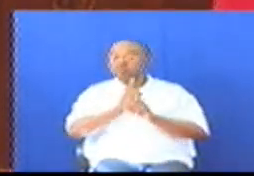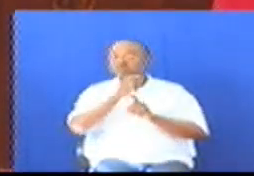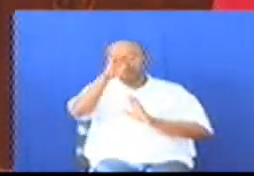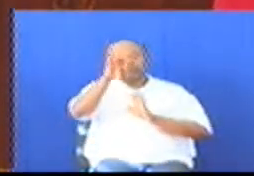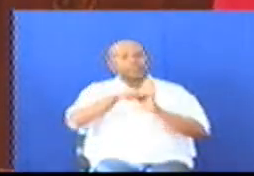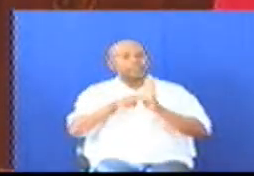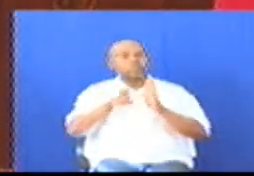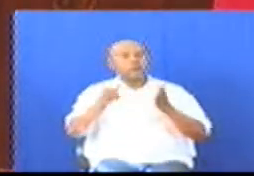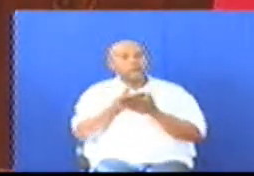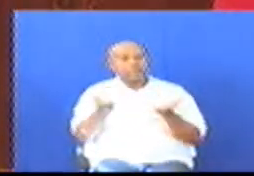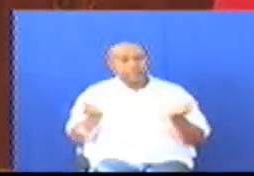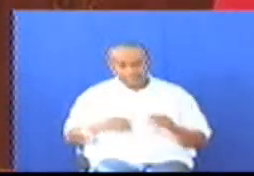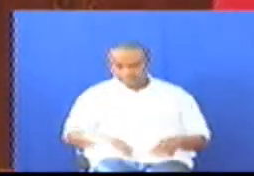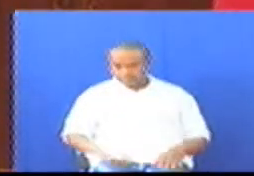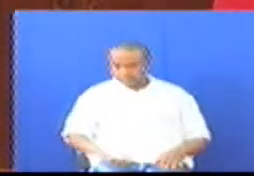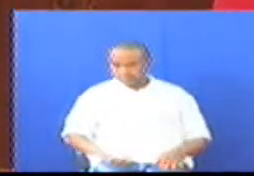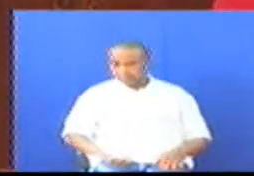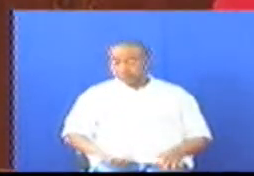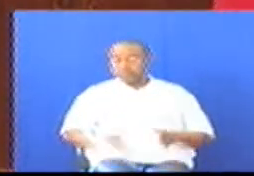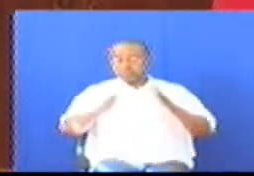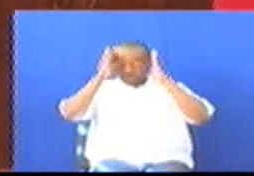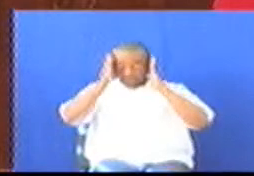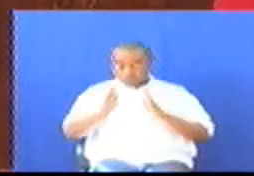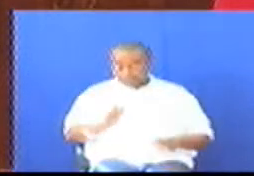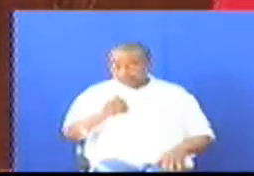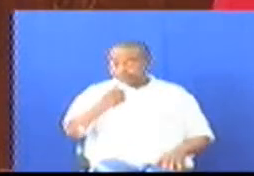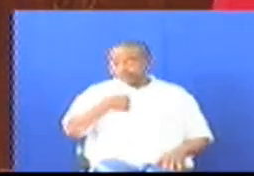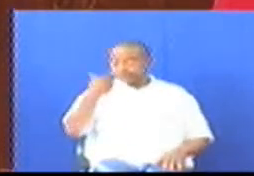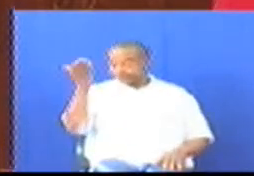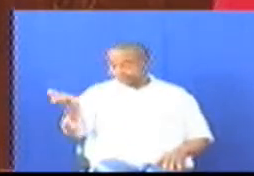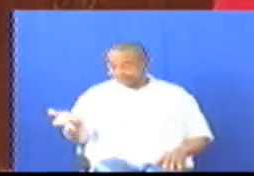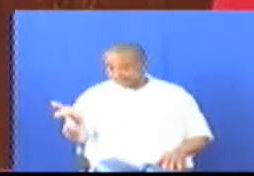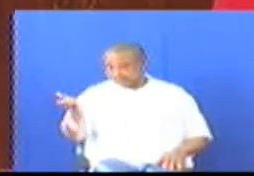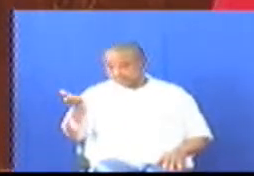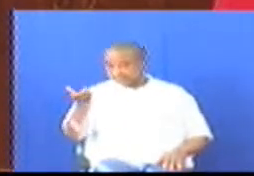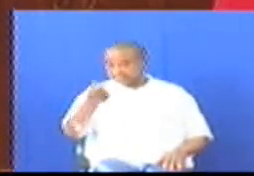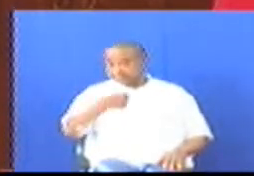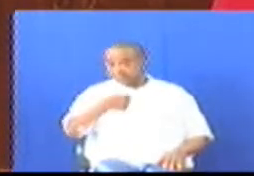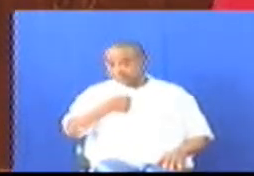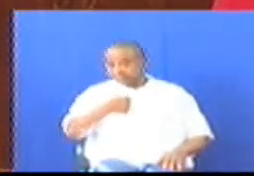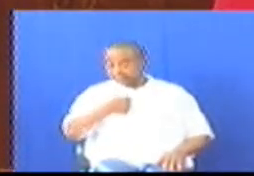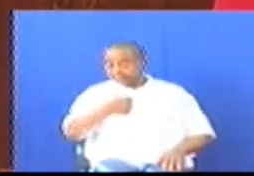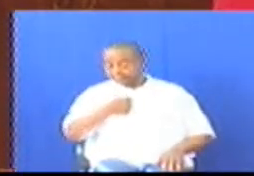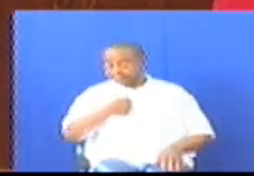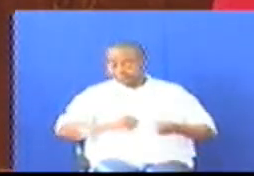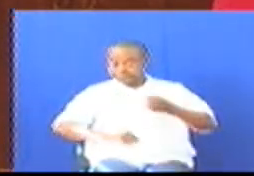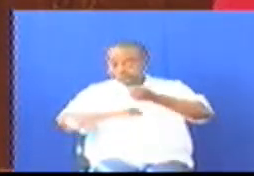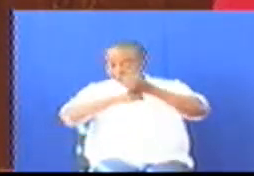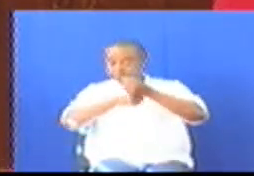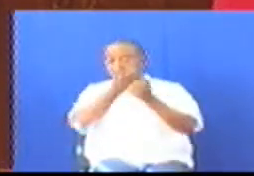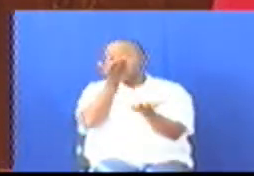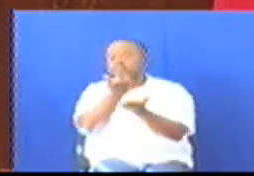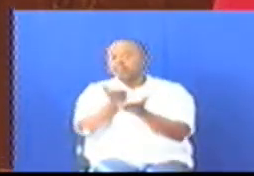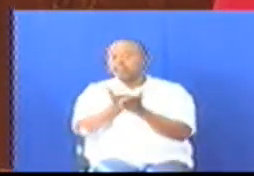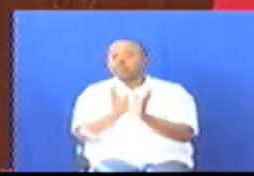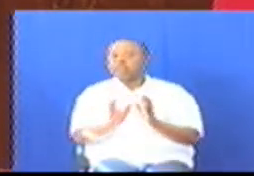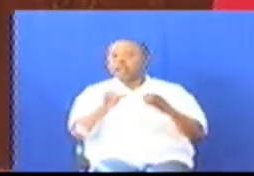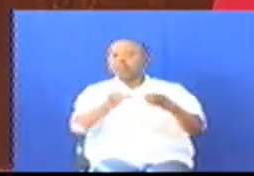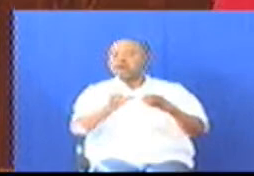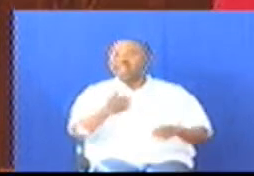utaratibu. Mheshimiwa Speaker, naungana na mapendekezo ya kamati kwamba